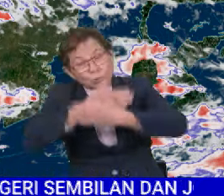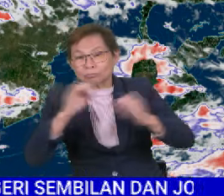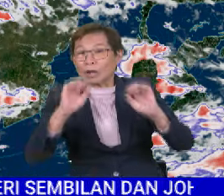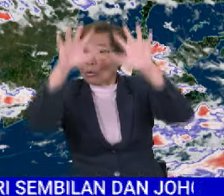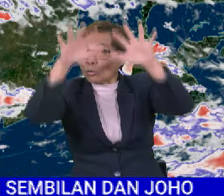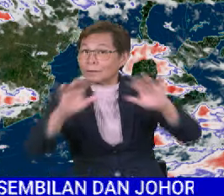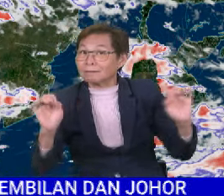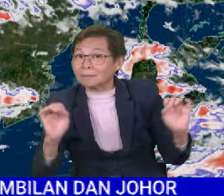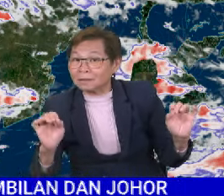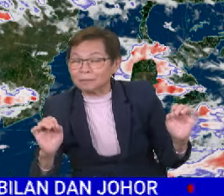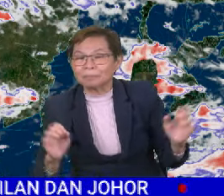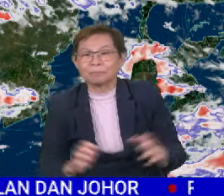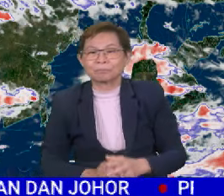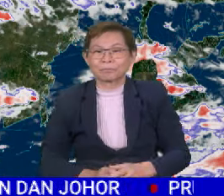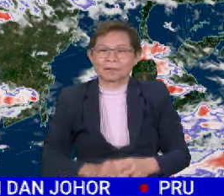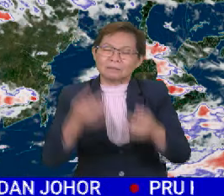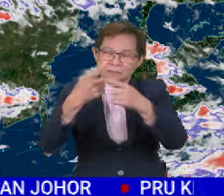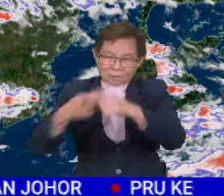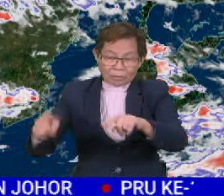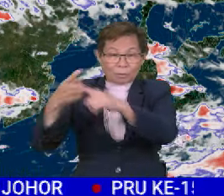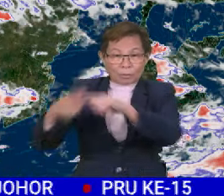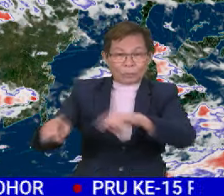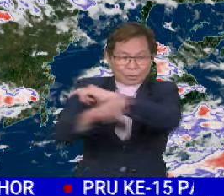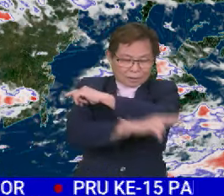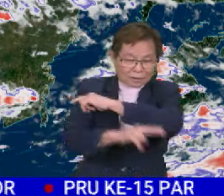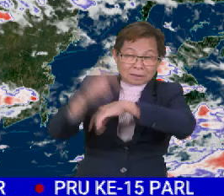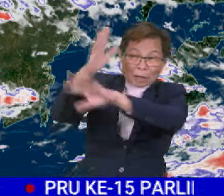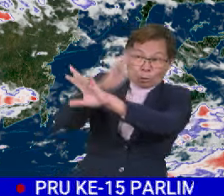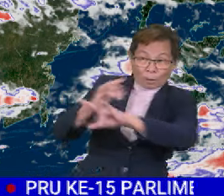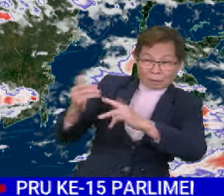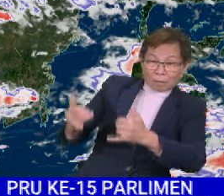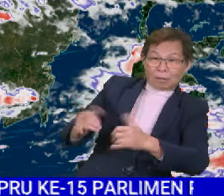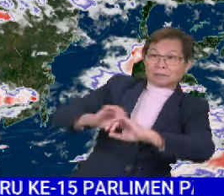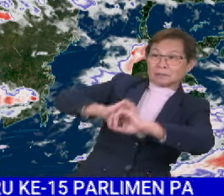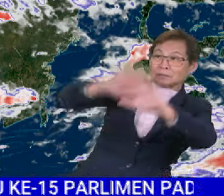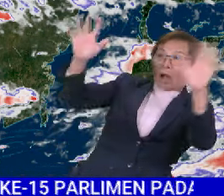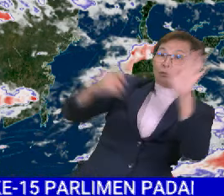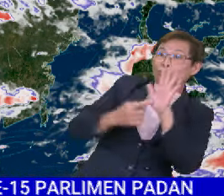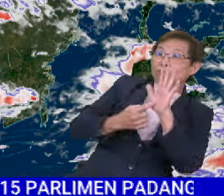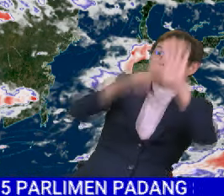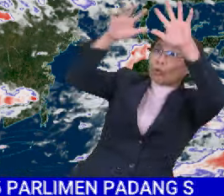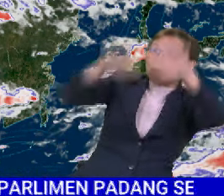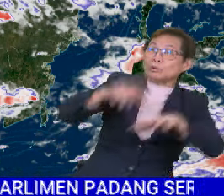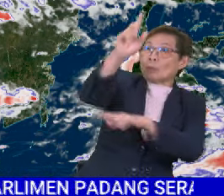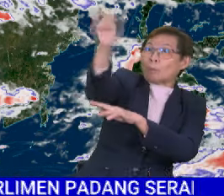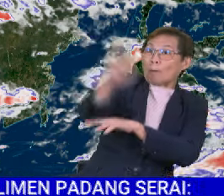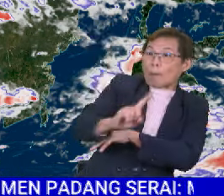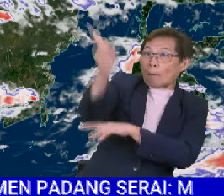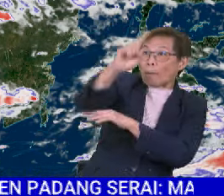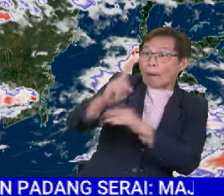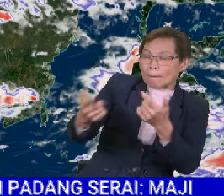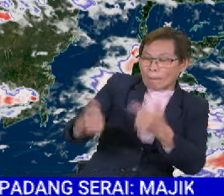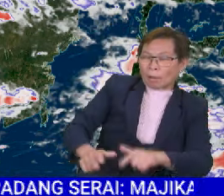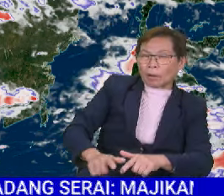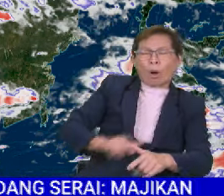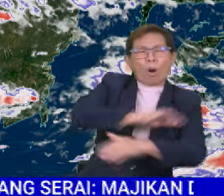hujan yang berlaku. Dan keadaan yang berbeza berlaku di negeri Sarawak. Pada ketika ini jelas menunjukkan hujan beserta ribut petir kini sedang